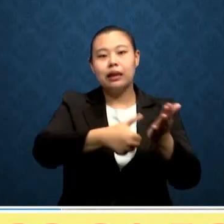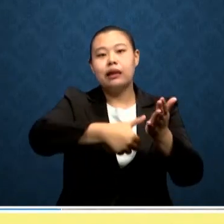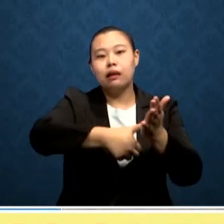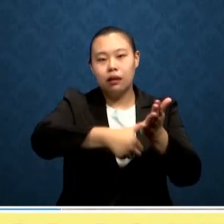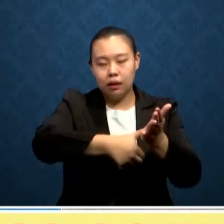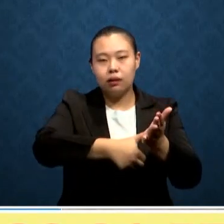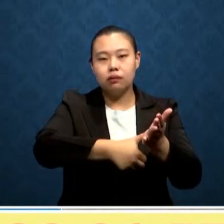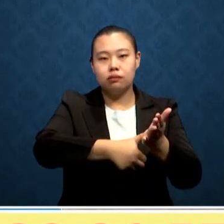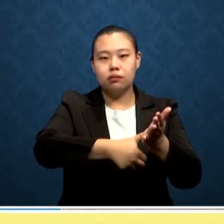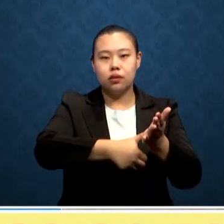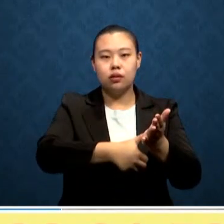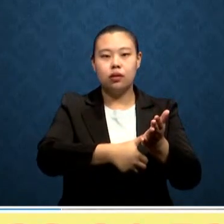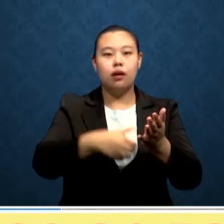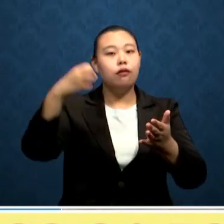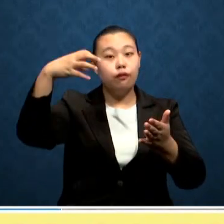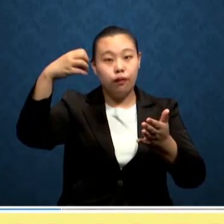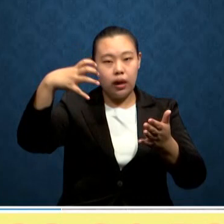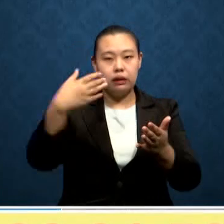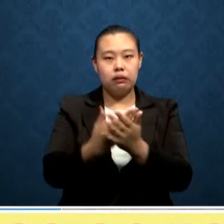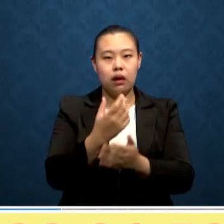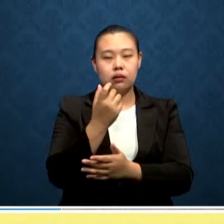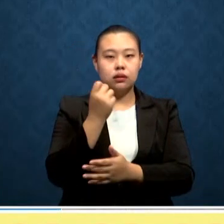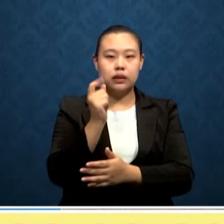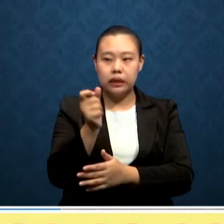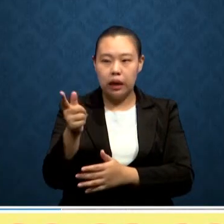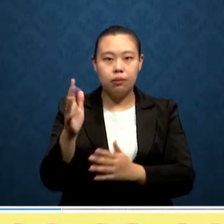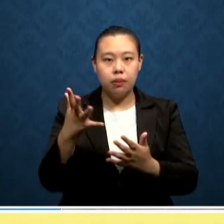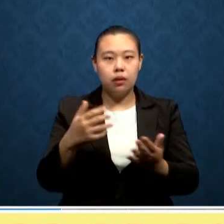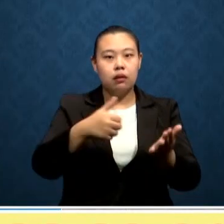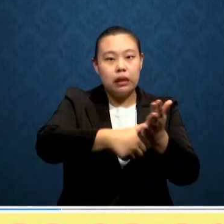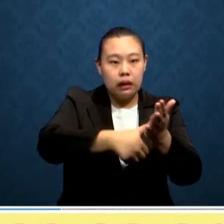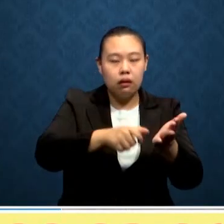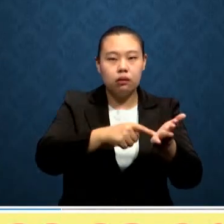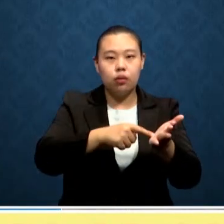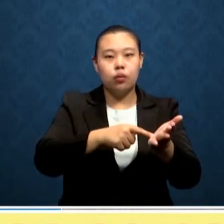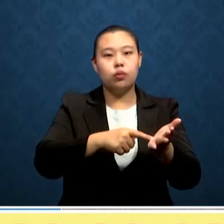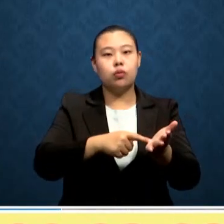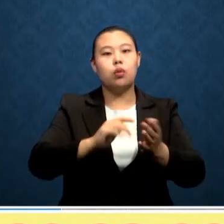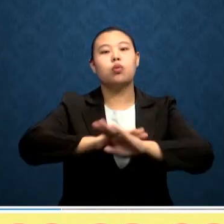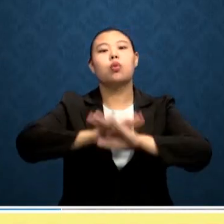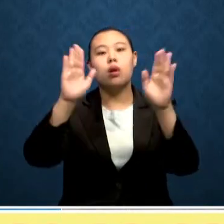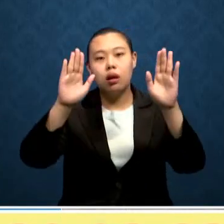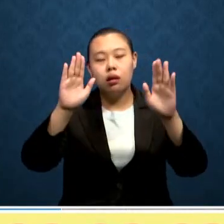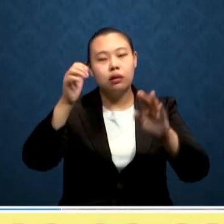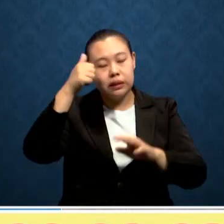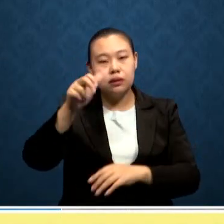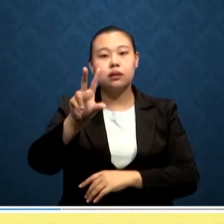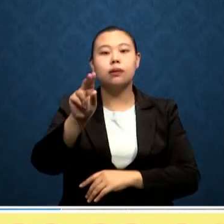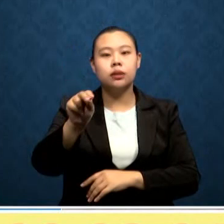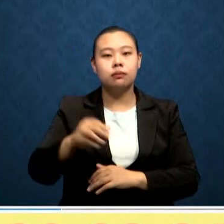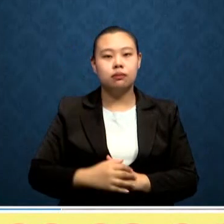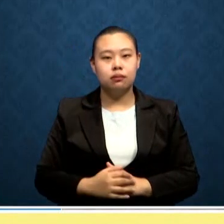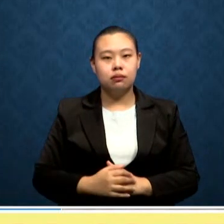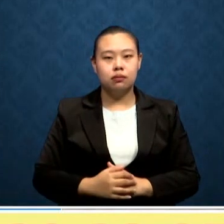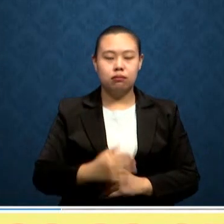กเลิกมิเตอร์ภายใน30วันไม่ทราบว่ามาตรการนี้เยียวยาหรือซ้ำเติมประชา